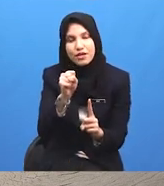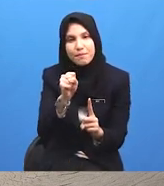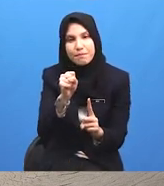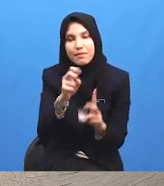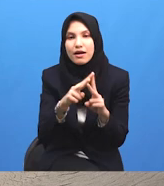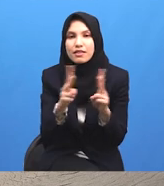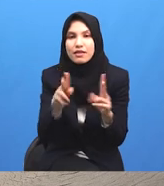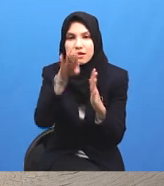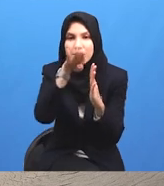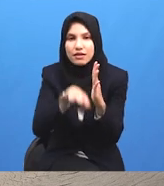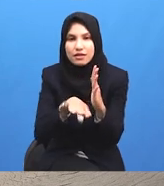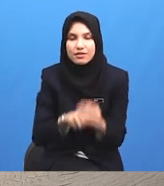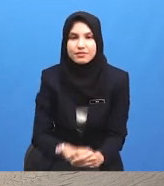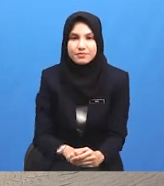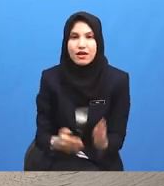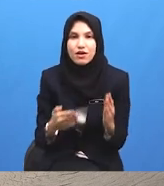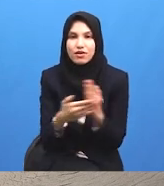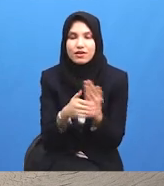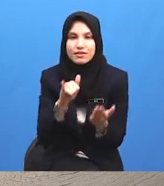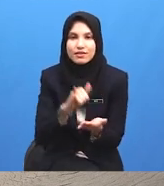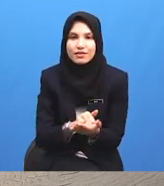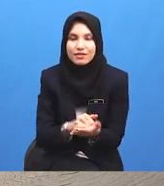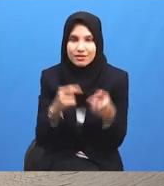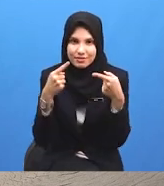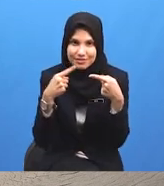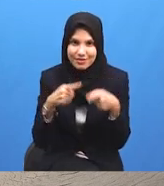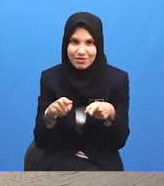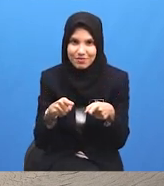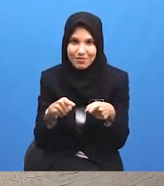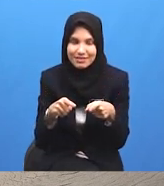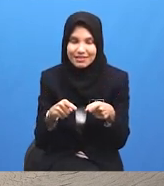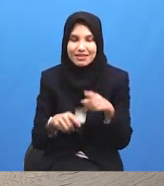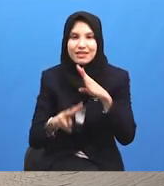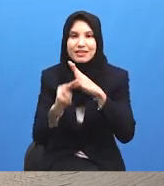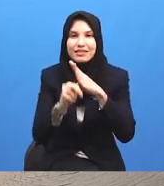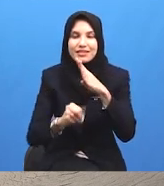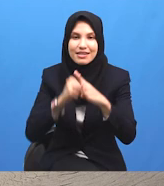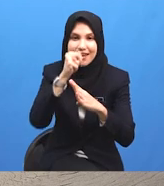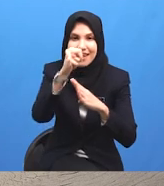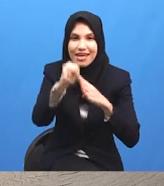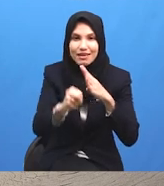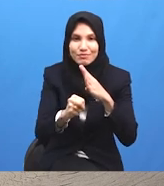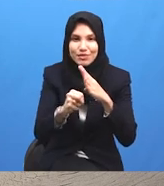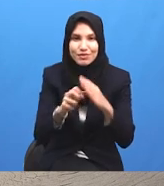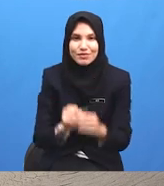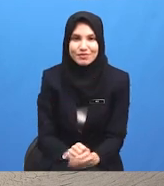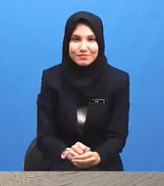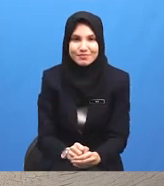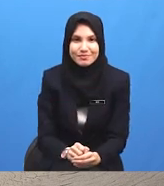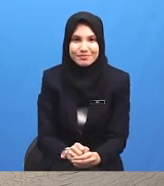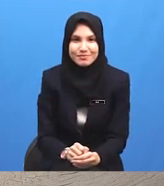rendah. Oleh itu, jawapannya ialah Neptune, Zuhal,